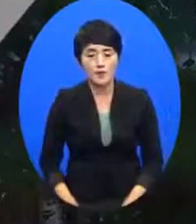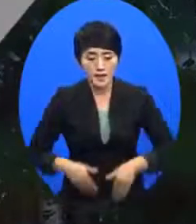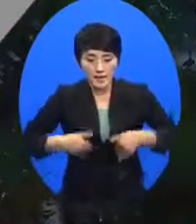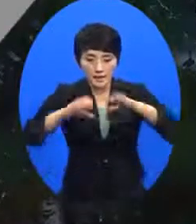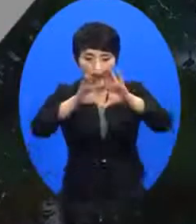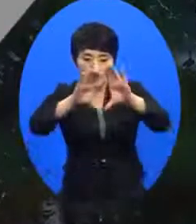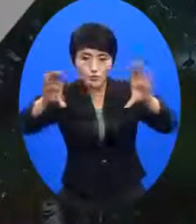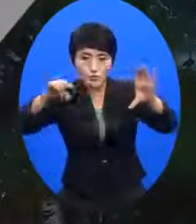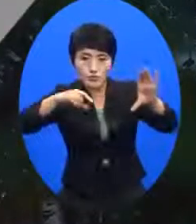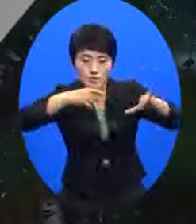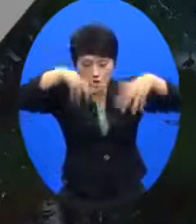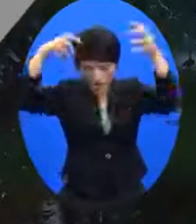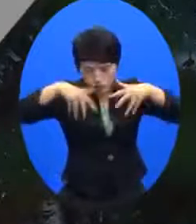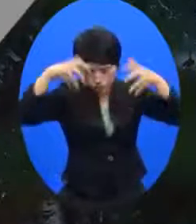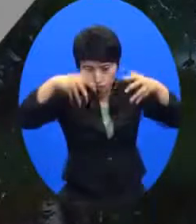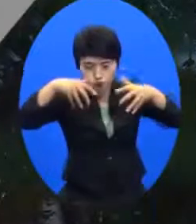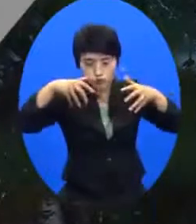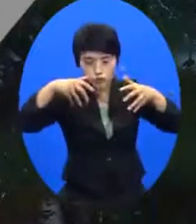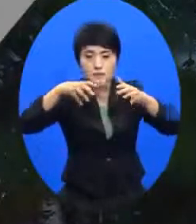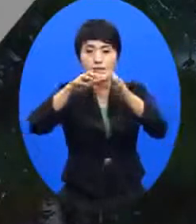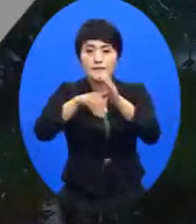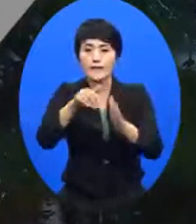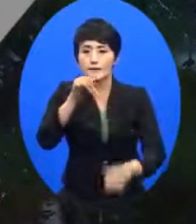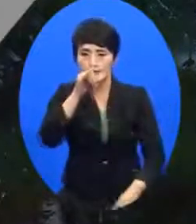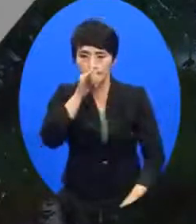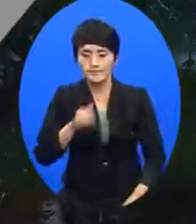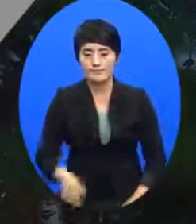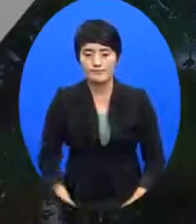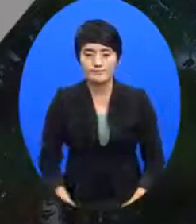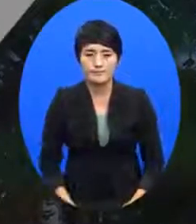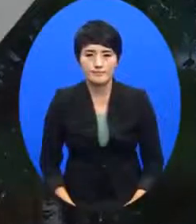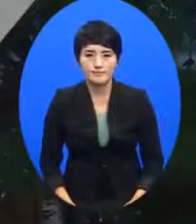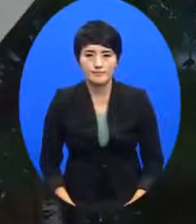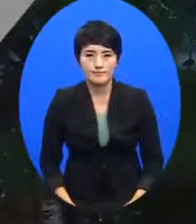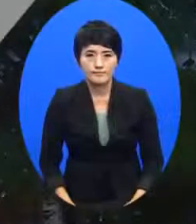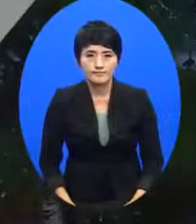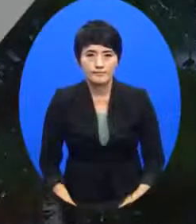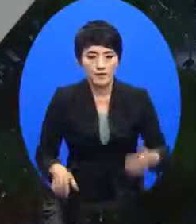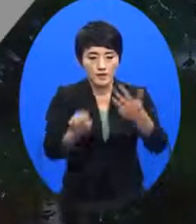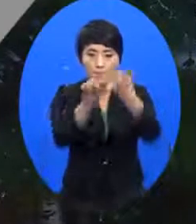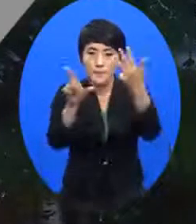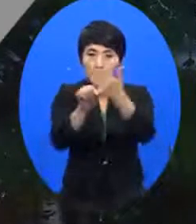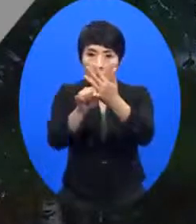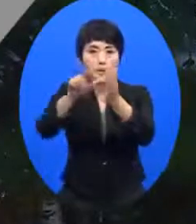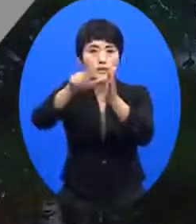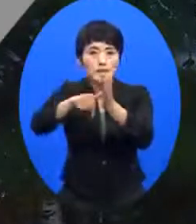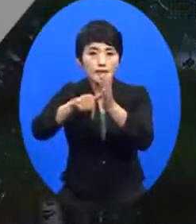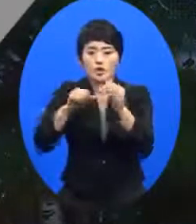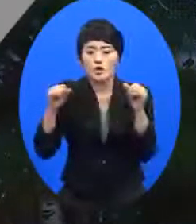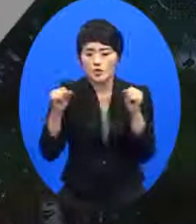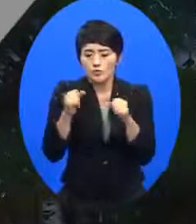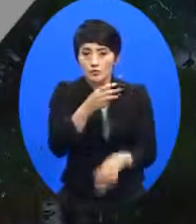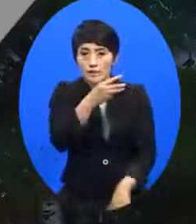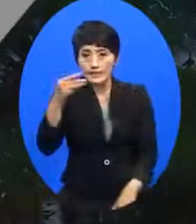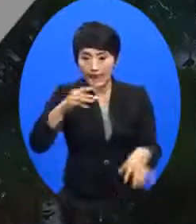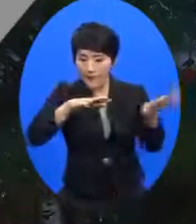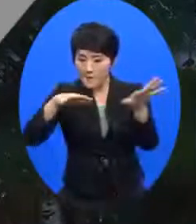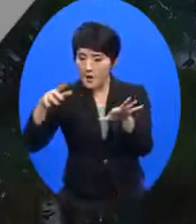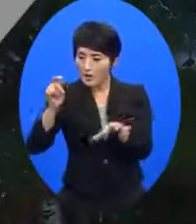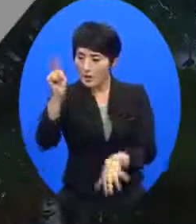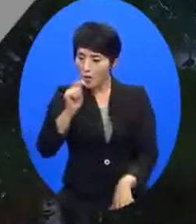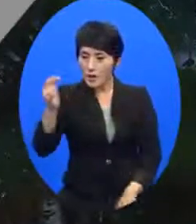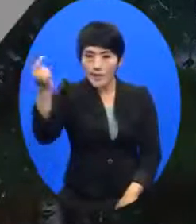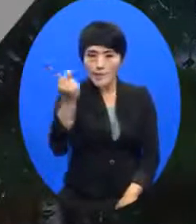남부지방을 중심으로는 많은 비가 올 때가 있을 것으로 예상됩니다 마지막으로 8월에는 북태평양 고기압의